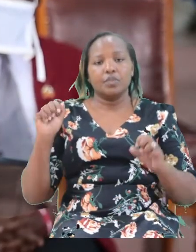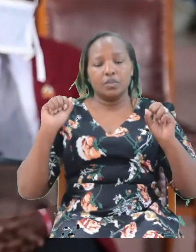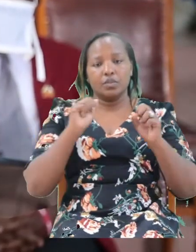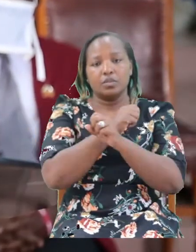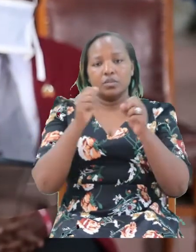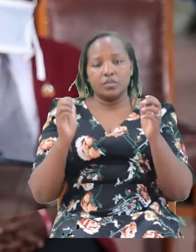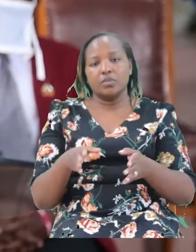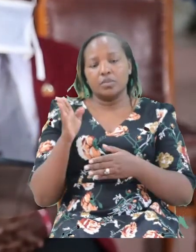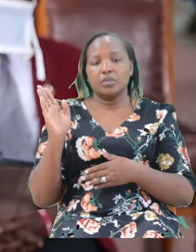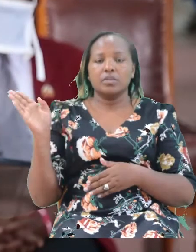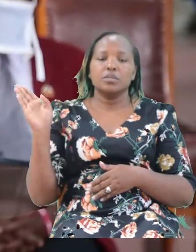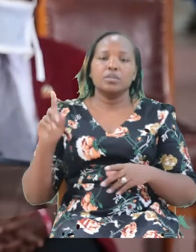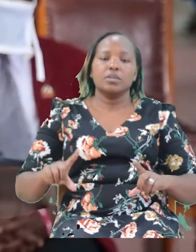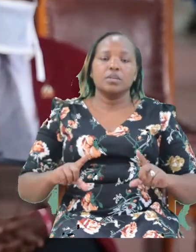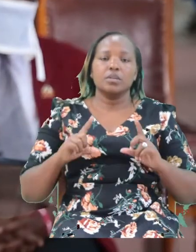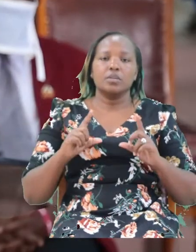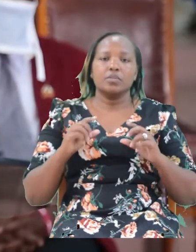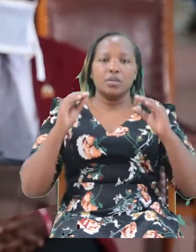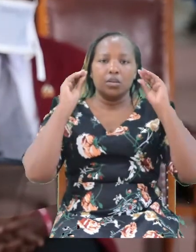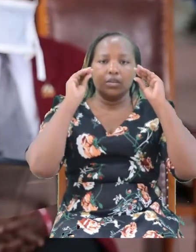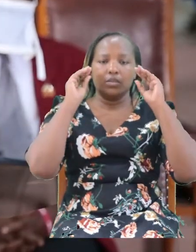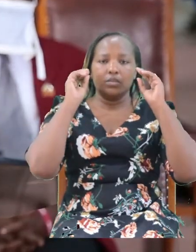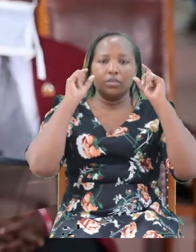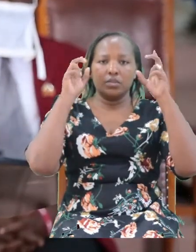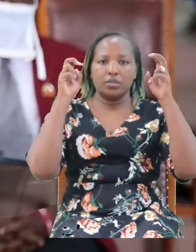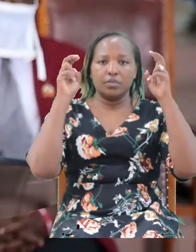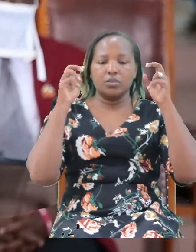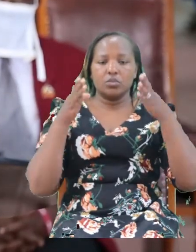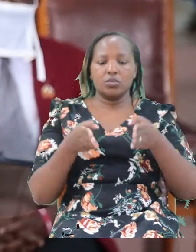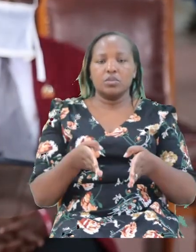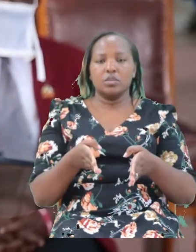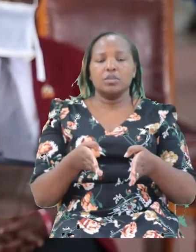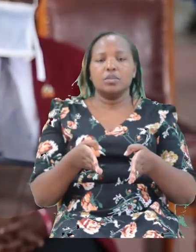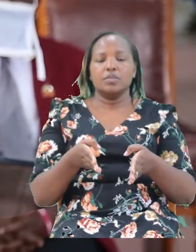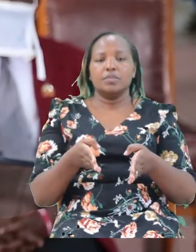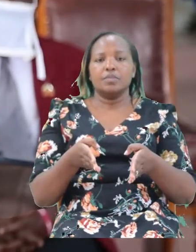wa maisha yangu. Mada yetu siku hii ya leo ni